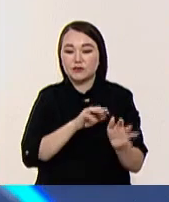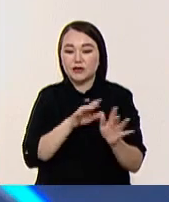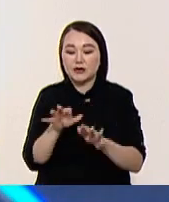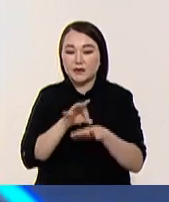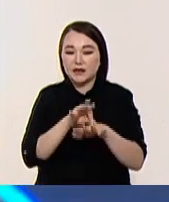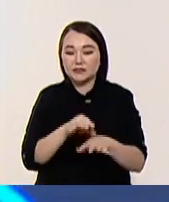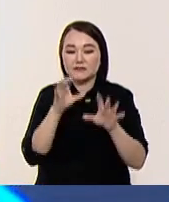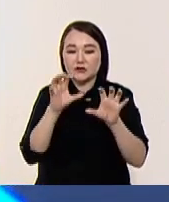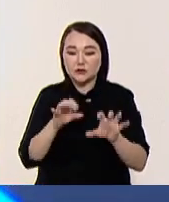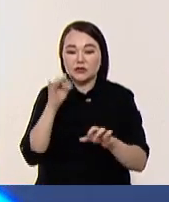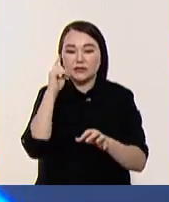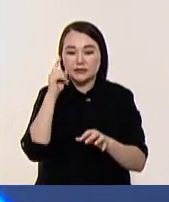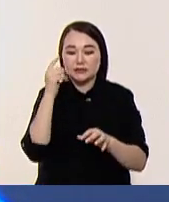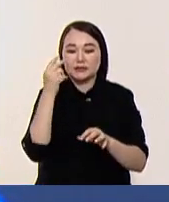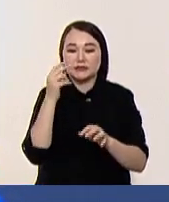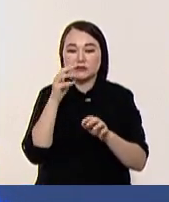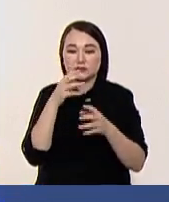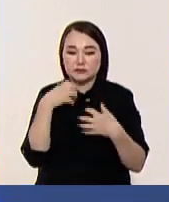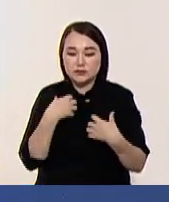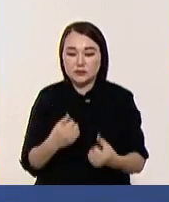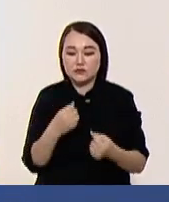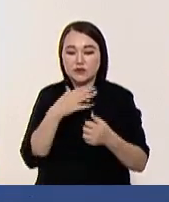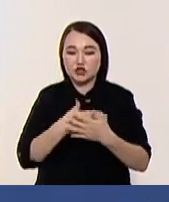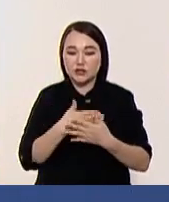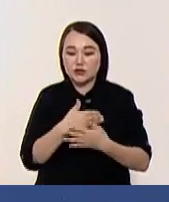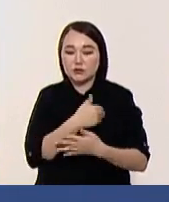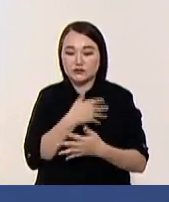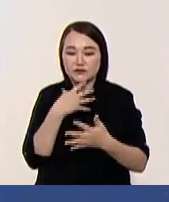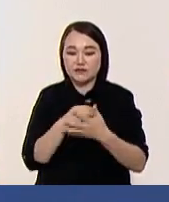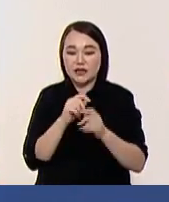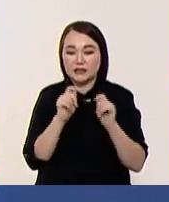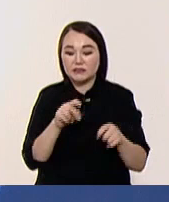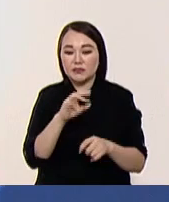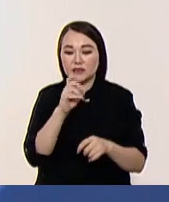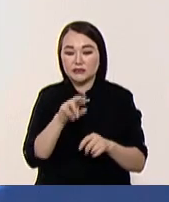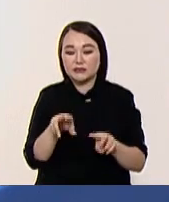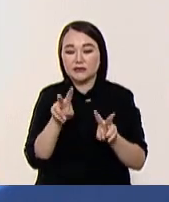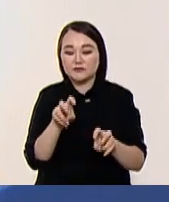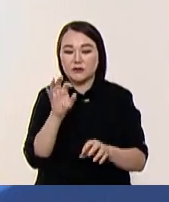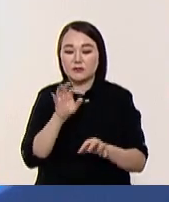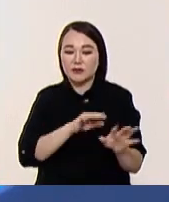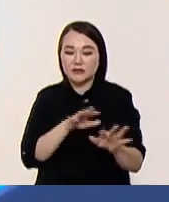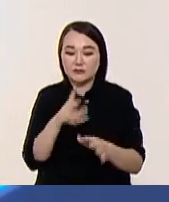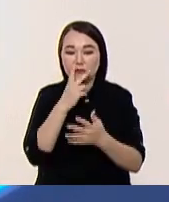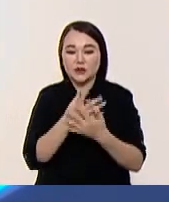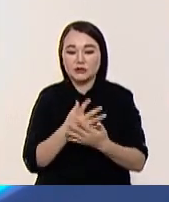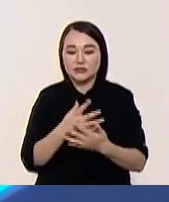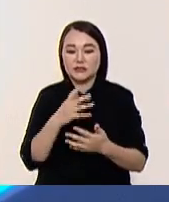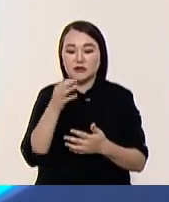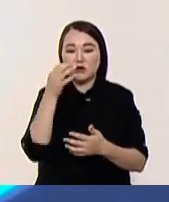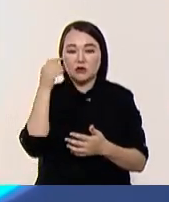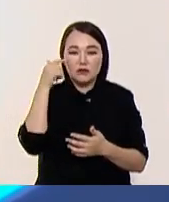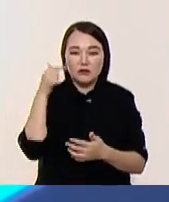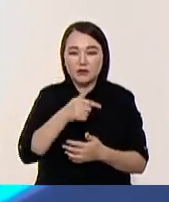законом и здравым смыслом. А желание политических активистов создавать свои партии и движения назвал процессом, отражающим зрелость